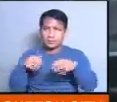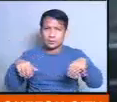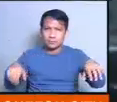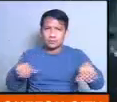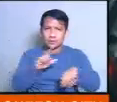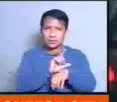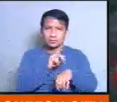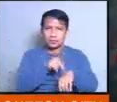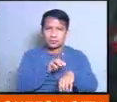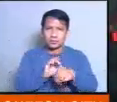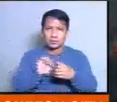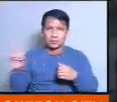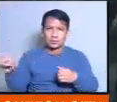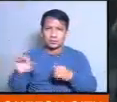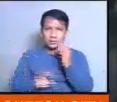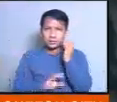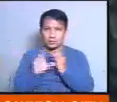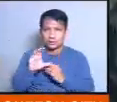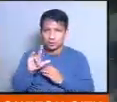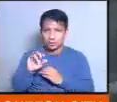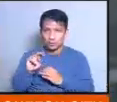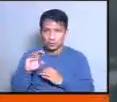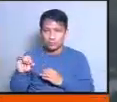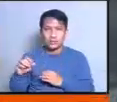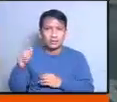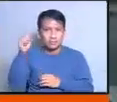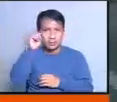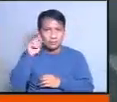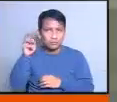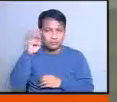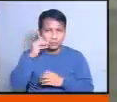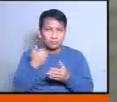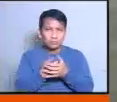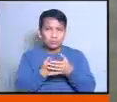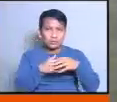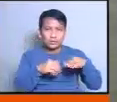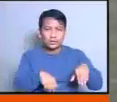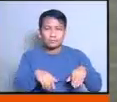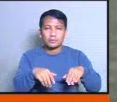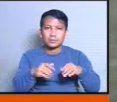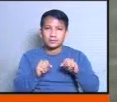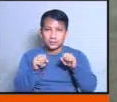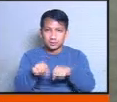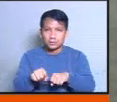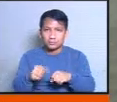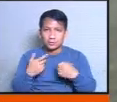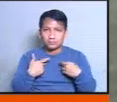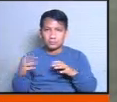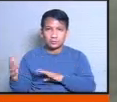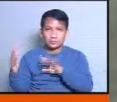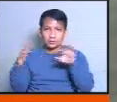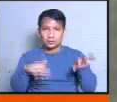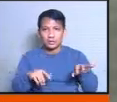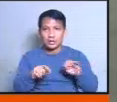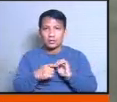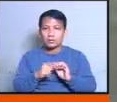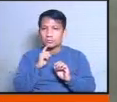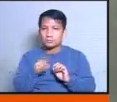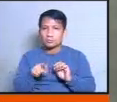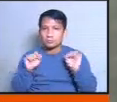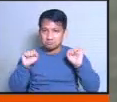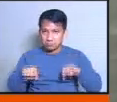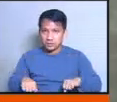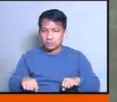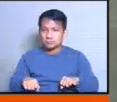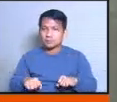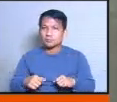Piñas hanggang Caloocan. Ito ay para maalerto ang mga nakatira malapit sa dagat sakaling magkaroon ng tsunami o storm surge na